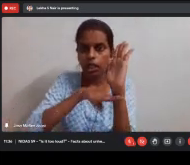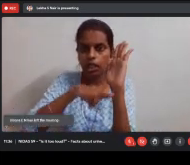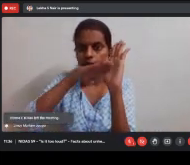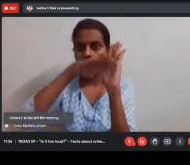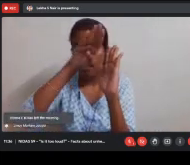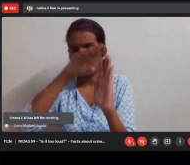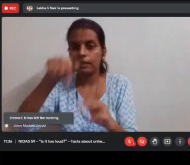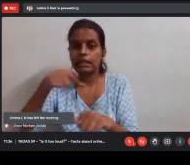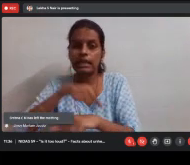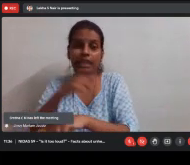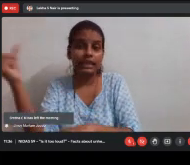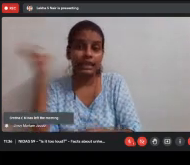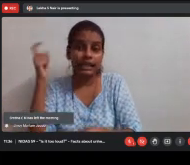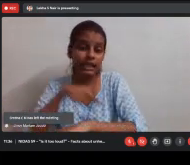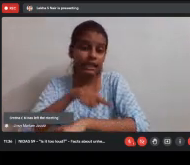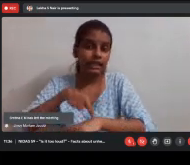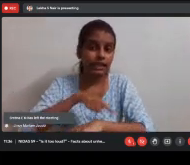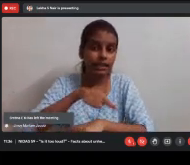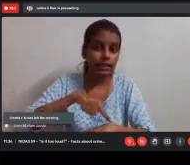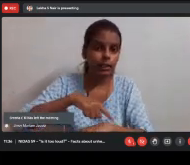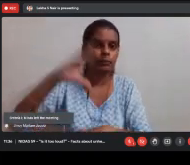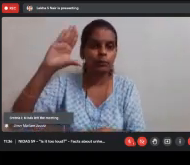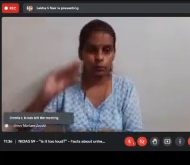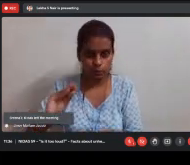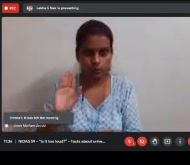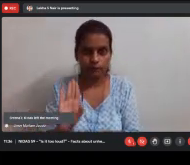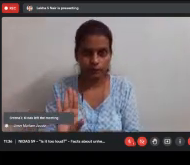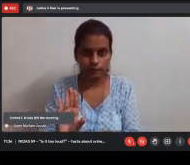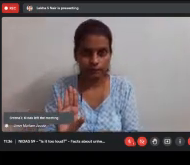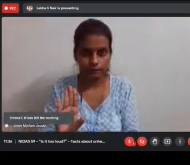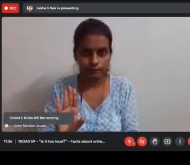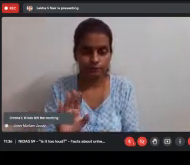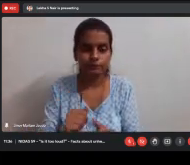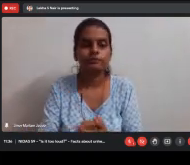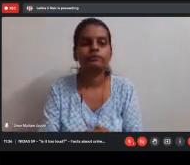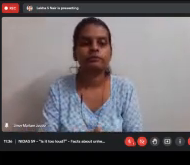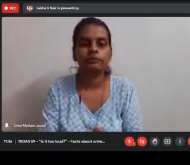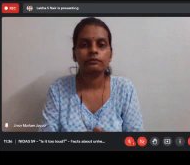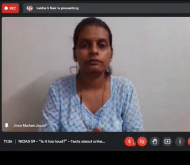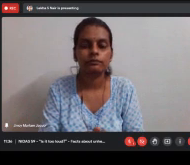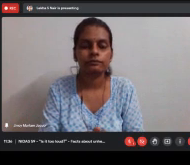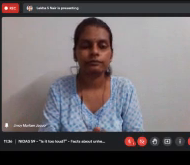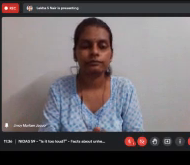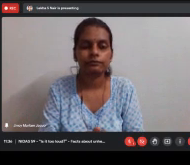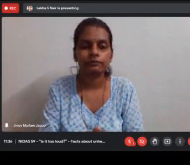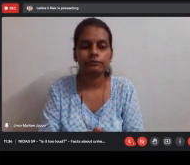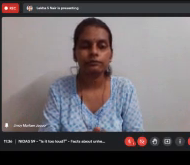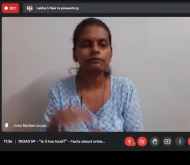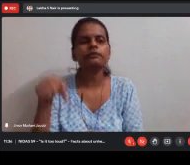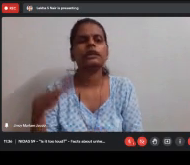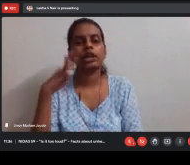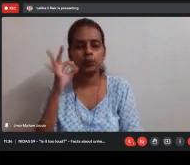വേറെ പ്രൊട്ടക്റ്റീവ് മെക്കാനിസം, പ്രൊട്ടക്ഷൻ ഒന്നും യൂസ് ചെയ്യുന്നില്ല എങ്കിൽ. സോ നമുക്ക് ശബ്ദത്തിന്റെ അളവ് കൂടിക്കൂടി